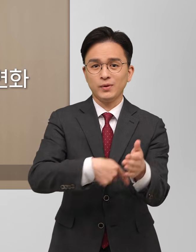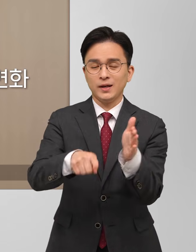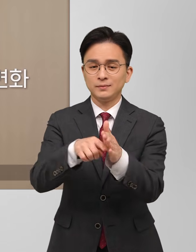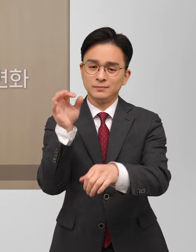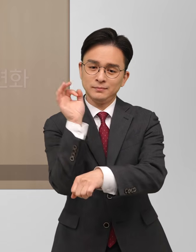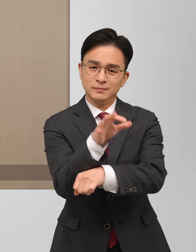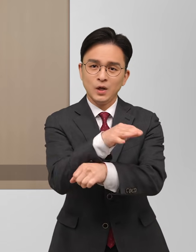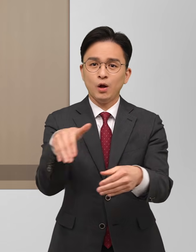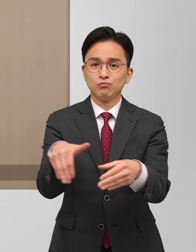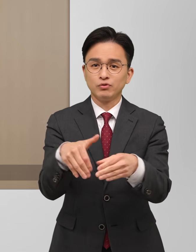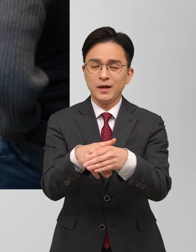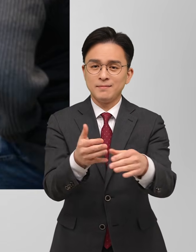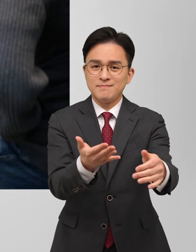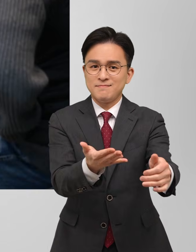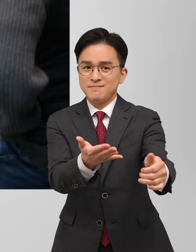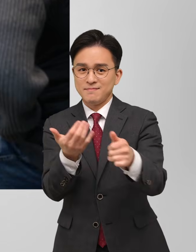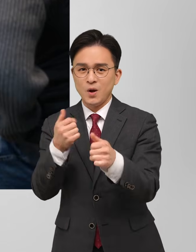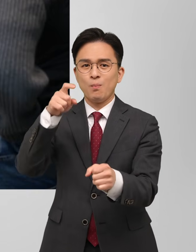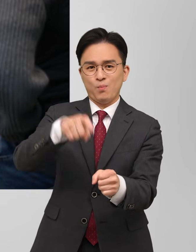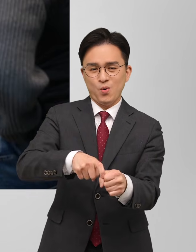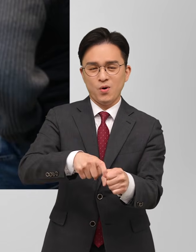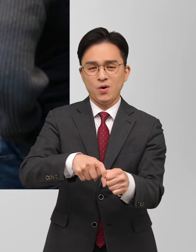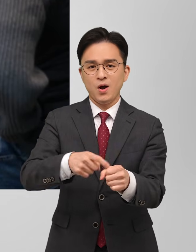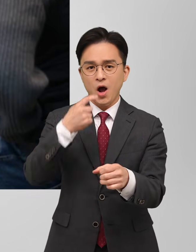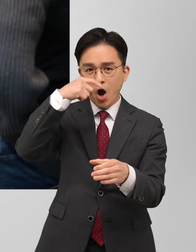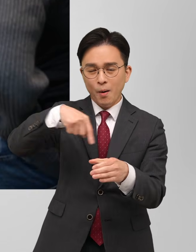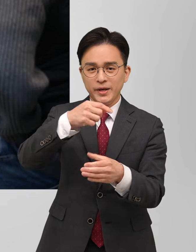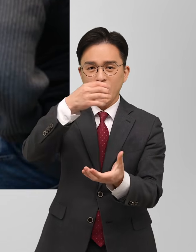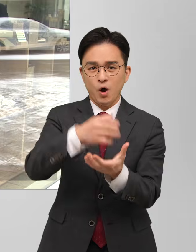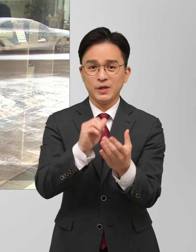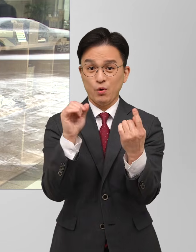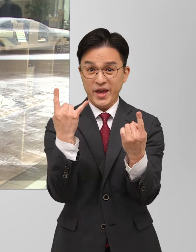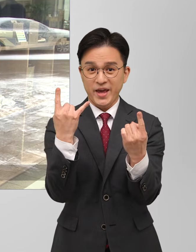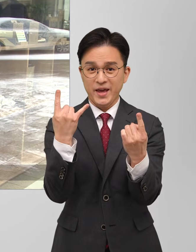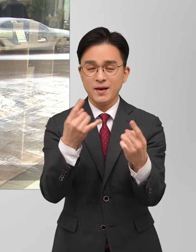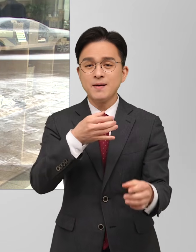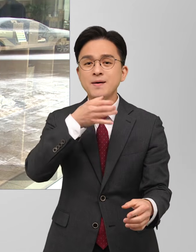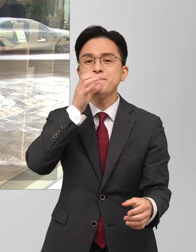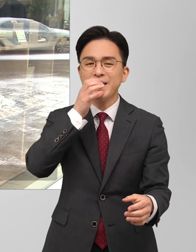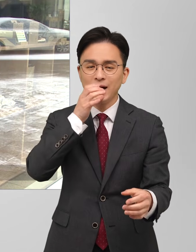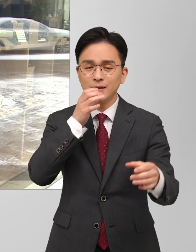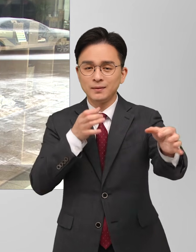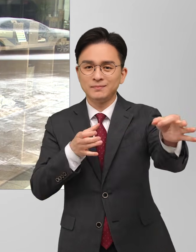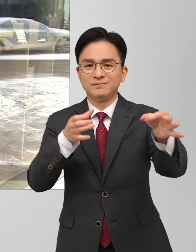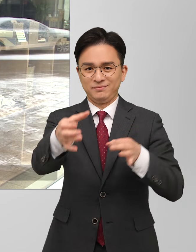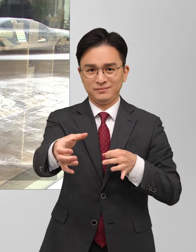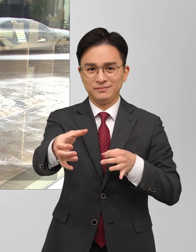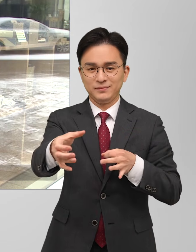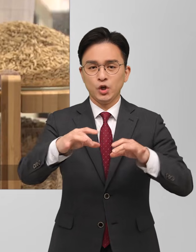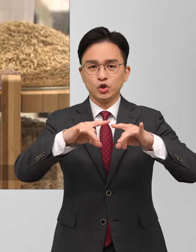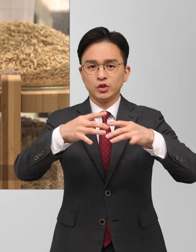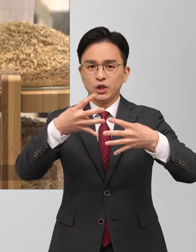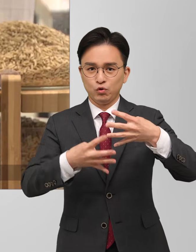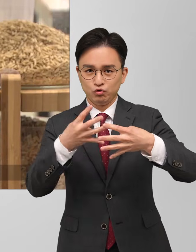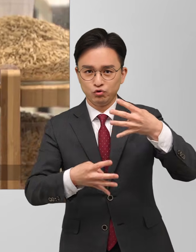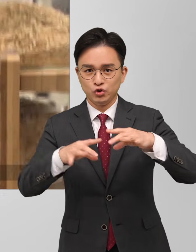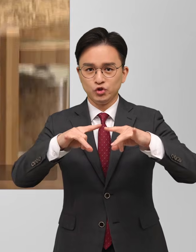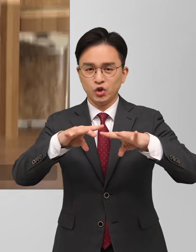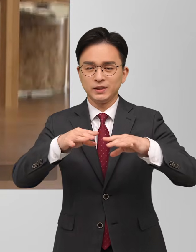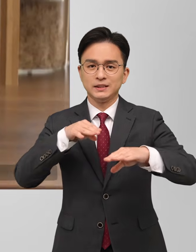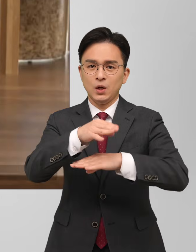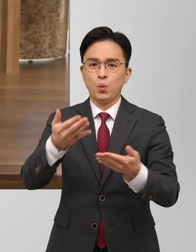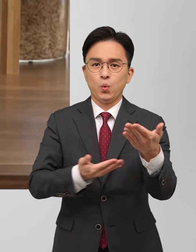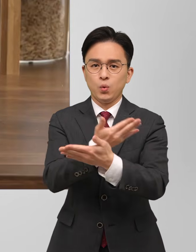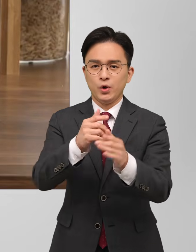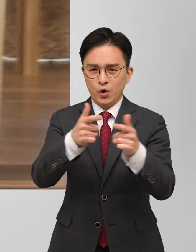소비 문화를 유도하기 위해 일회용 컵 보증금제가 도입되고 전자영수증, 무공해차 공유 등 소비자의